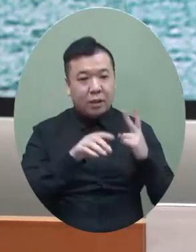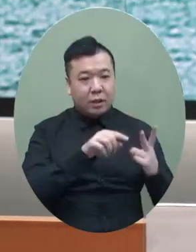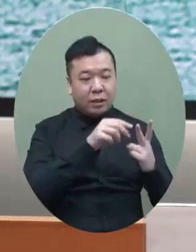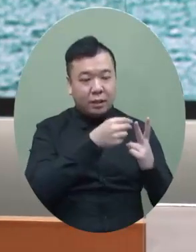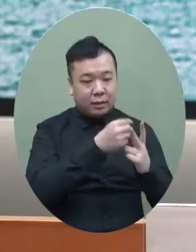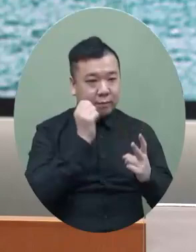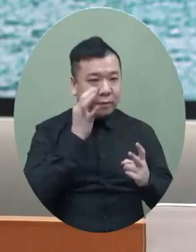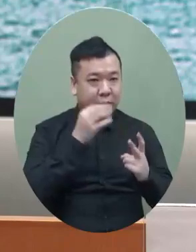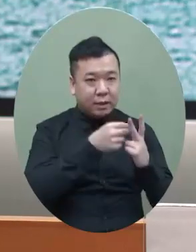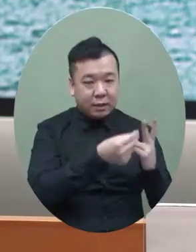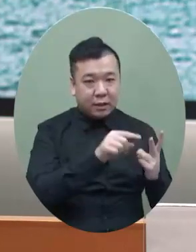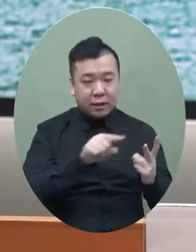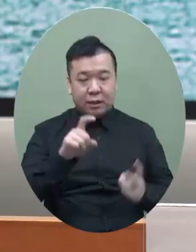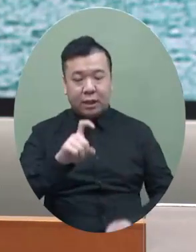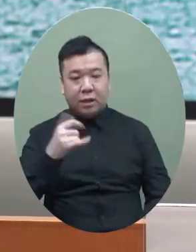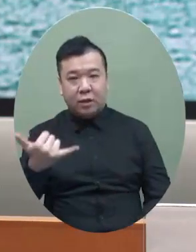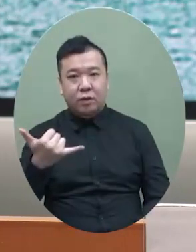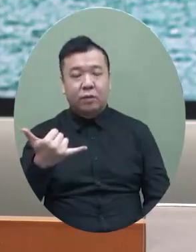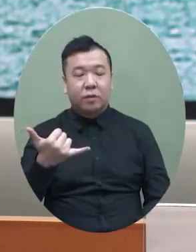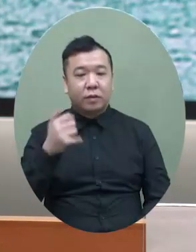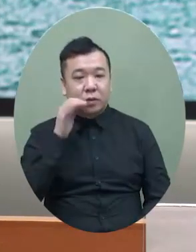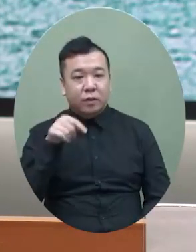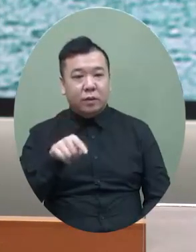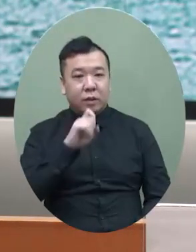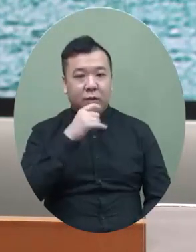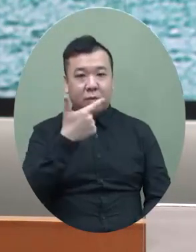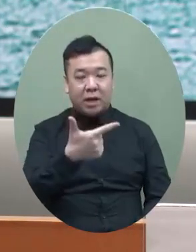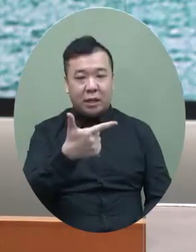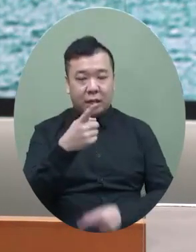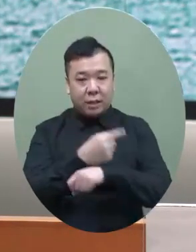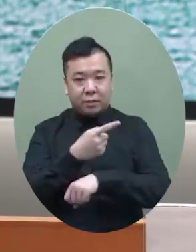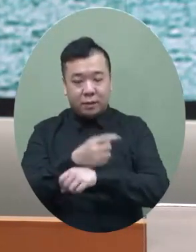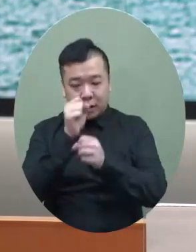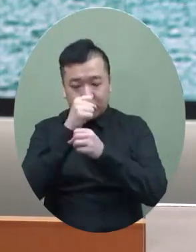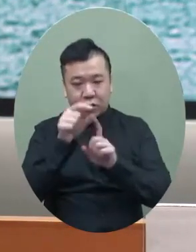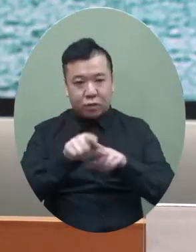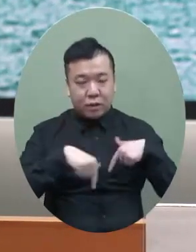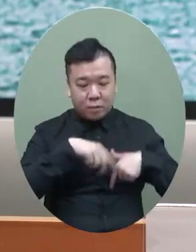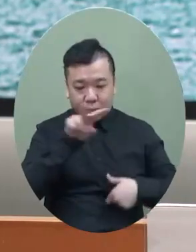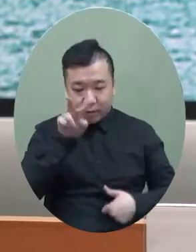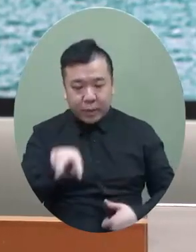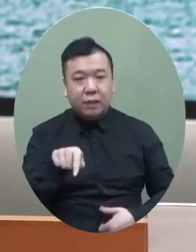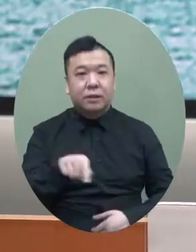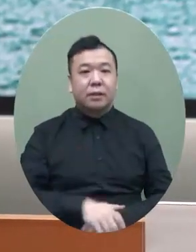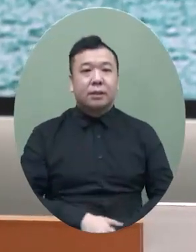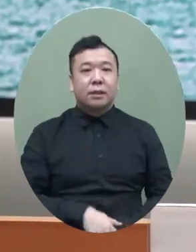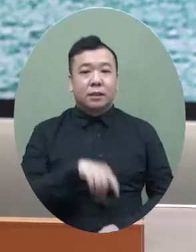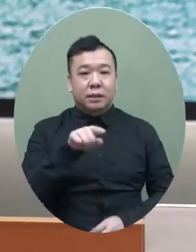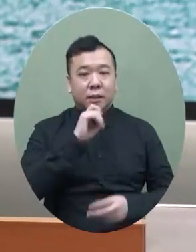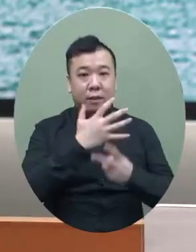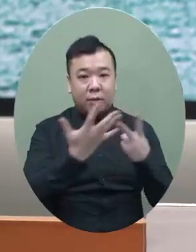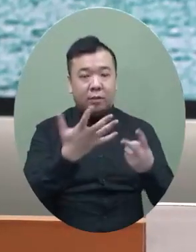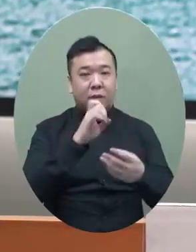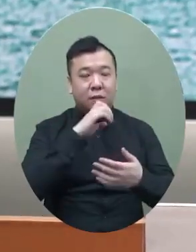96歲。咁就有8宗係喺臨時檢測中心揾到嘅個案咯。咁嗰25宗個案咧，